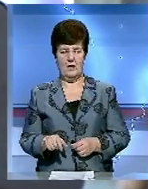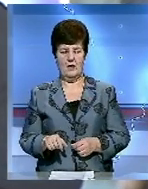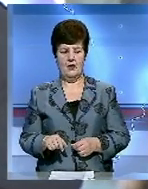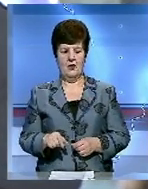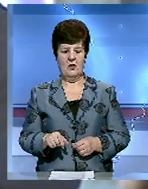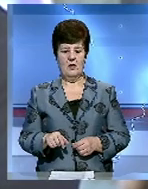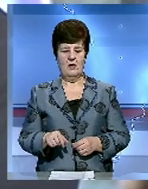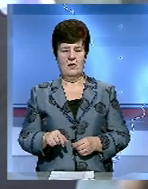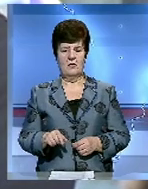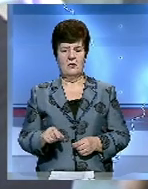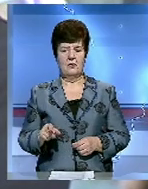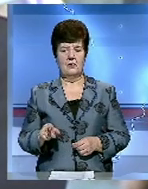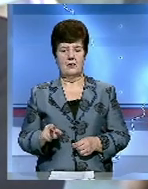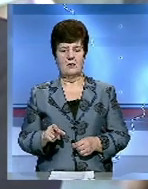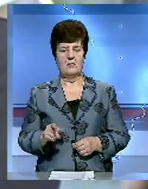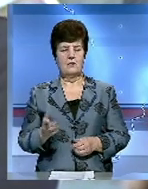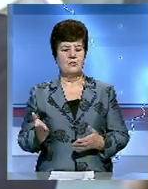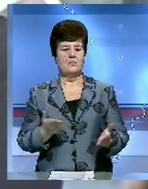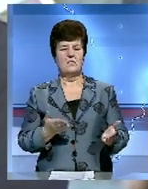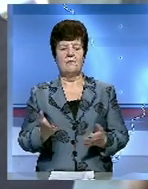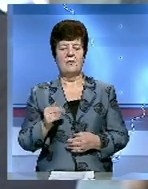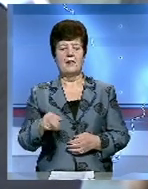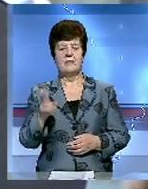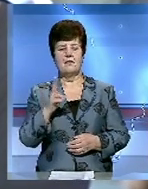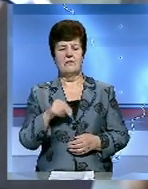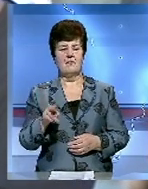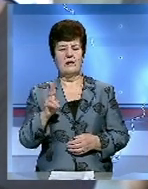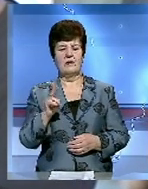Ce fel de test de sarcină? Nu știu, de unde să-l iau?